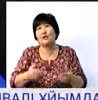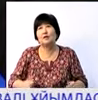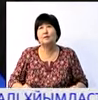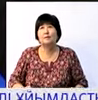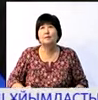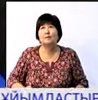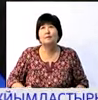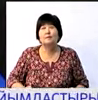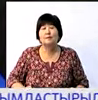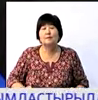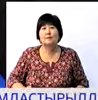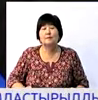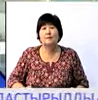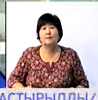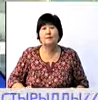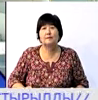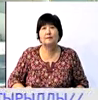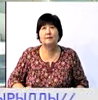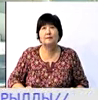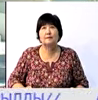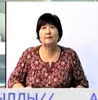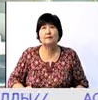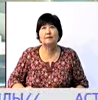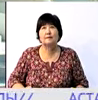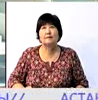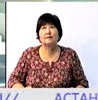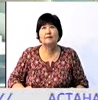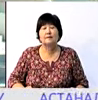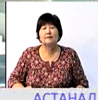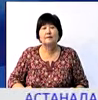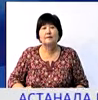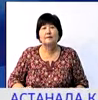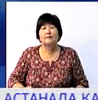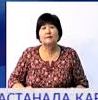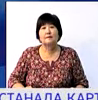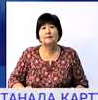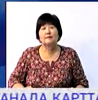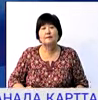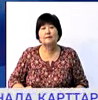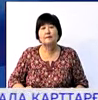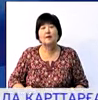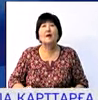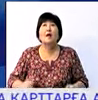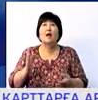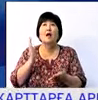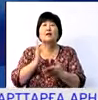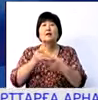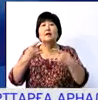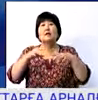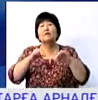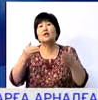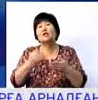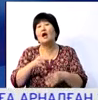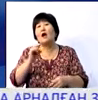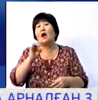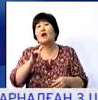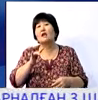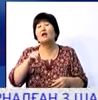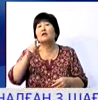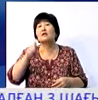Әлжан, Бауыржан Қожамұрат, Досхан Сәтбай, Қызылорда телеарнасы, Шиелі ауданынан. Тікелей эфирде жаңалықтар. Аралдық